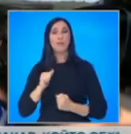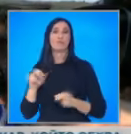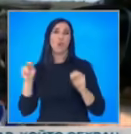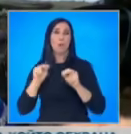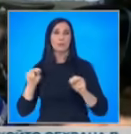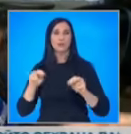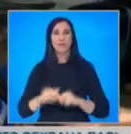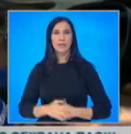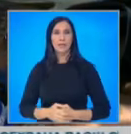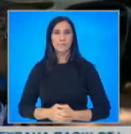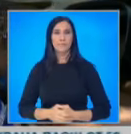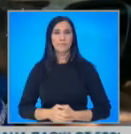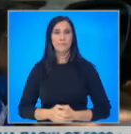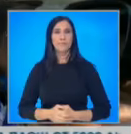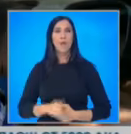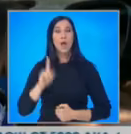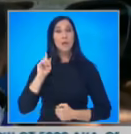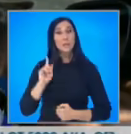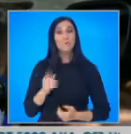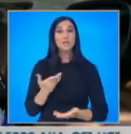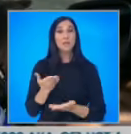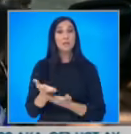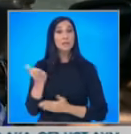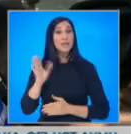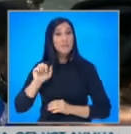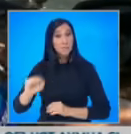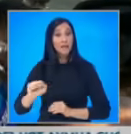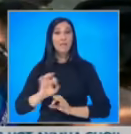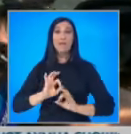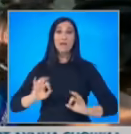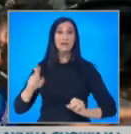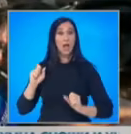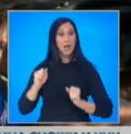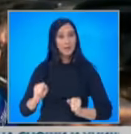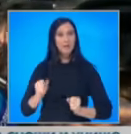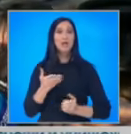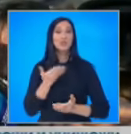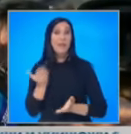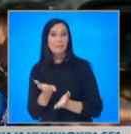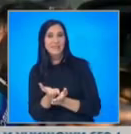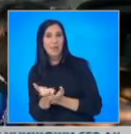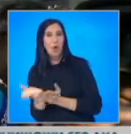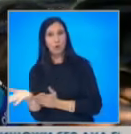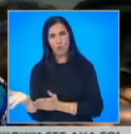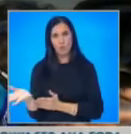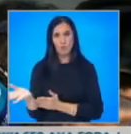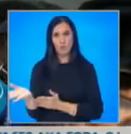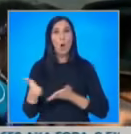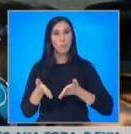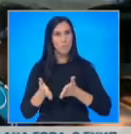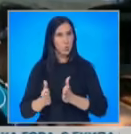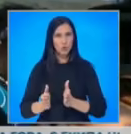образование. Трябва да дадат тези партии ясна гаранция, че няма да се отклонят от тази посока и